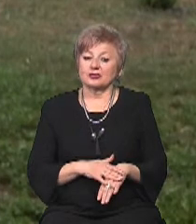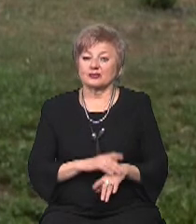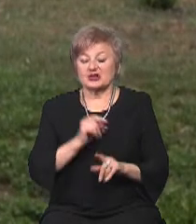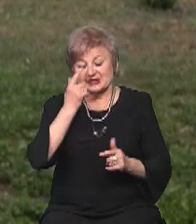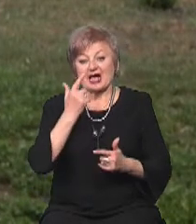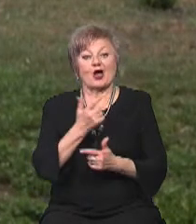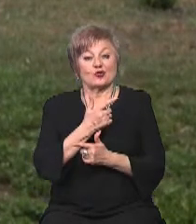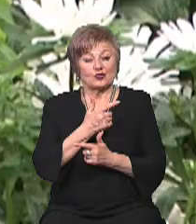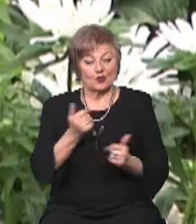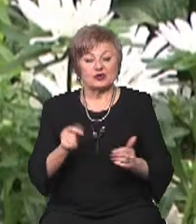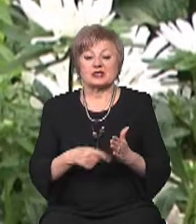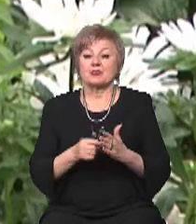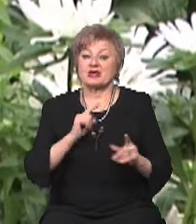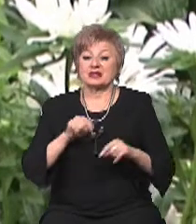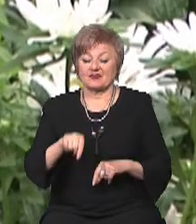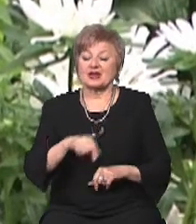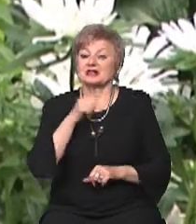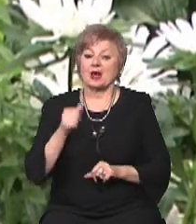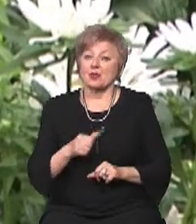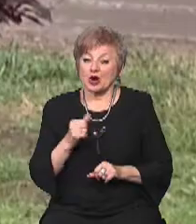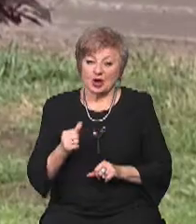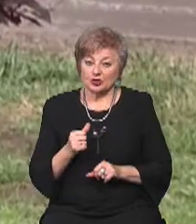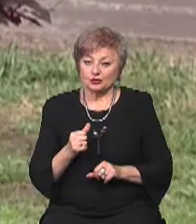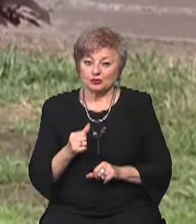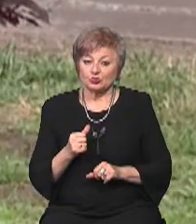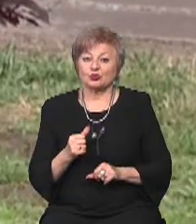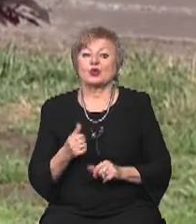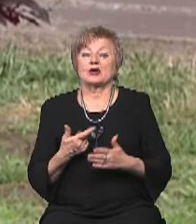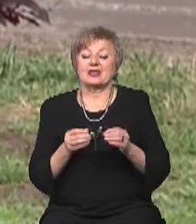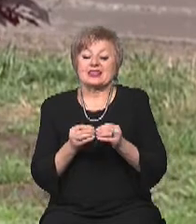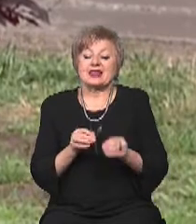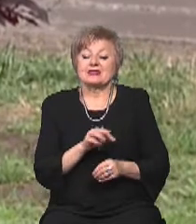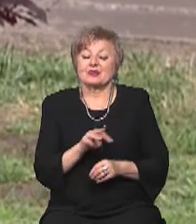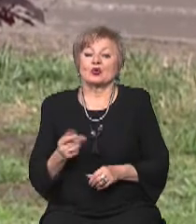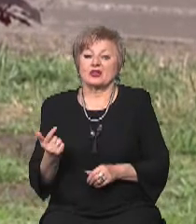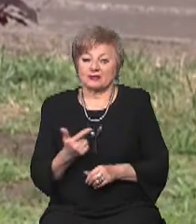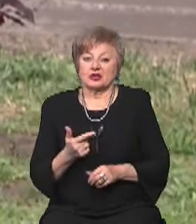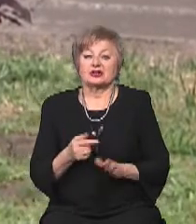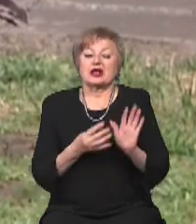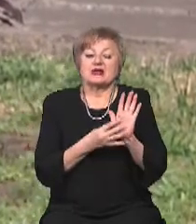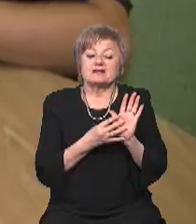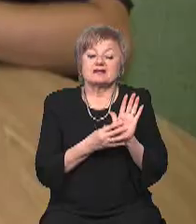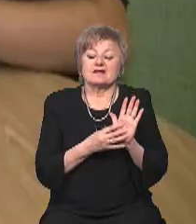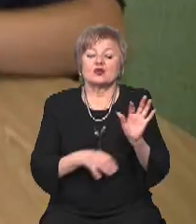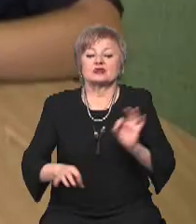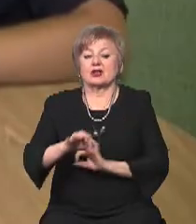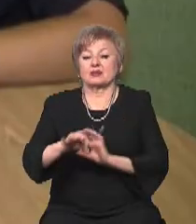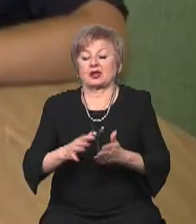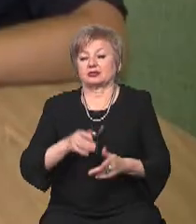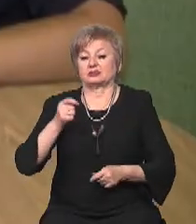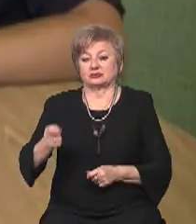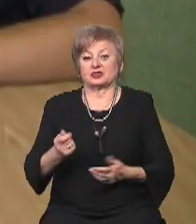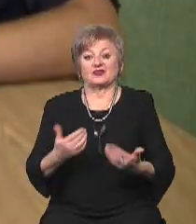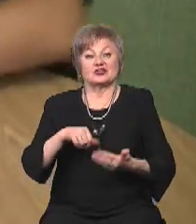сайту Запорізької міськради, цьогоріг на кошти громадського бюджету, а це 10 мільйонів гривень, претендують 90 проєктів. Взяти участь у